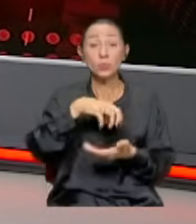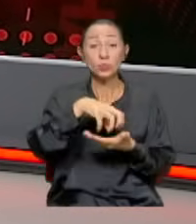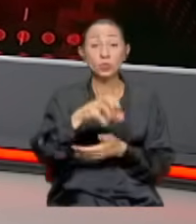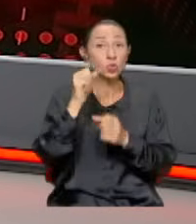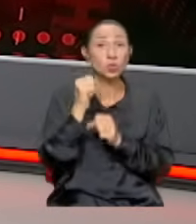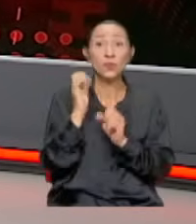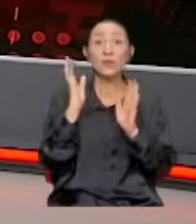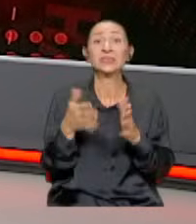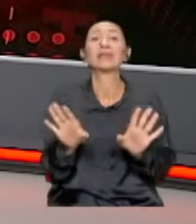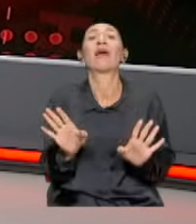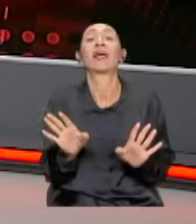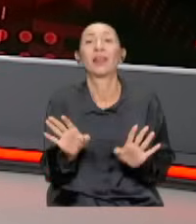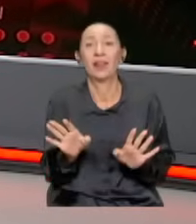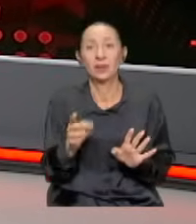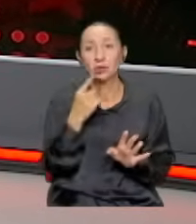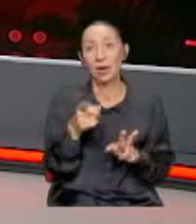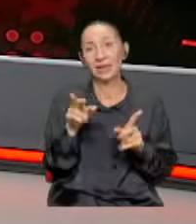bütçeye yükü fazla falan değil söylendiği gibi